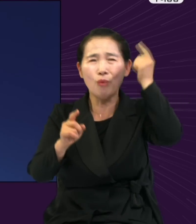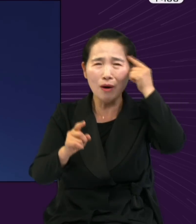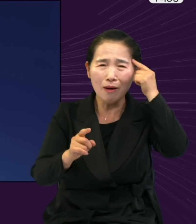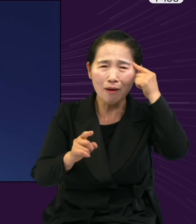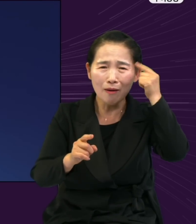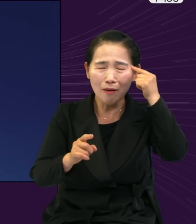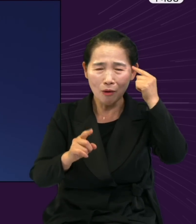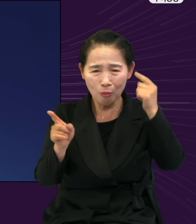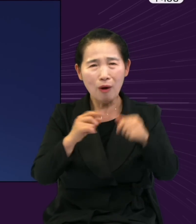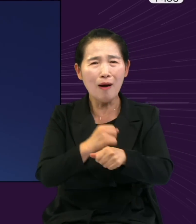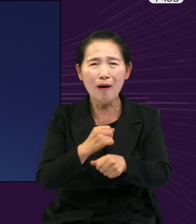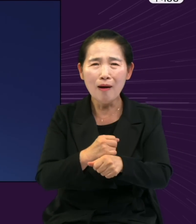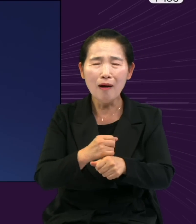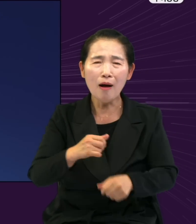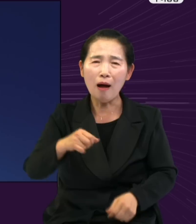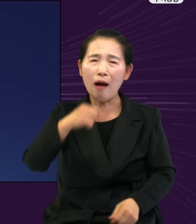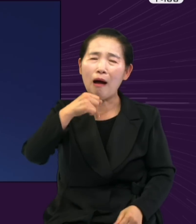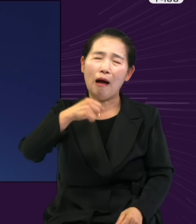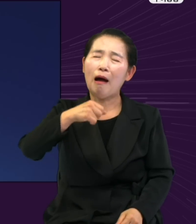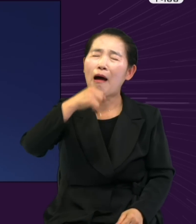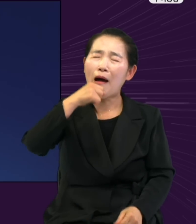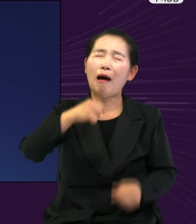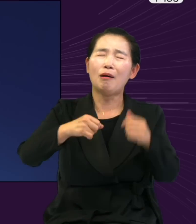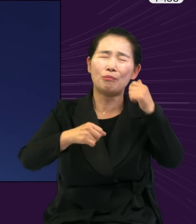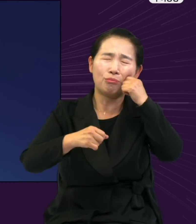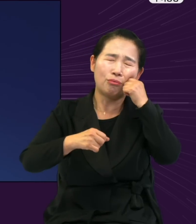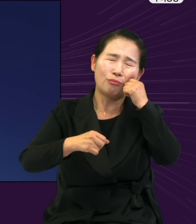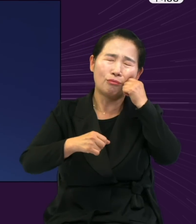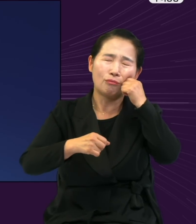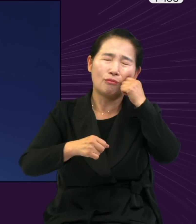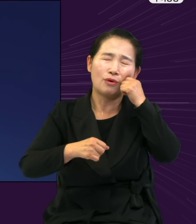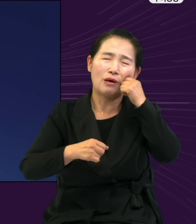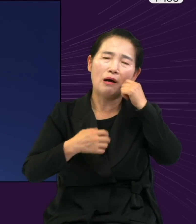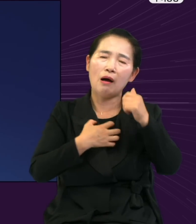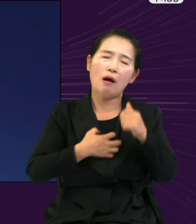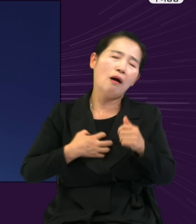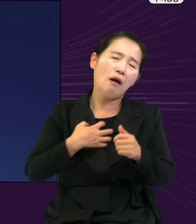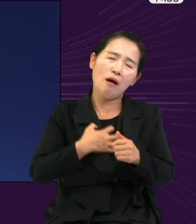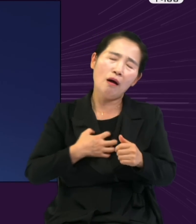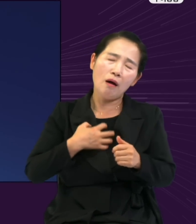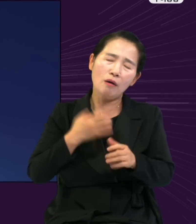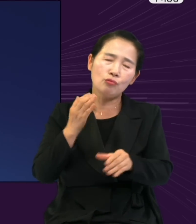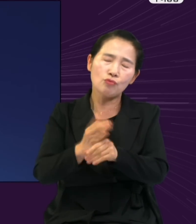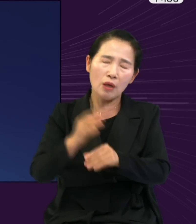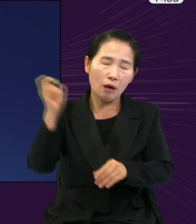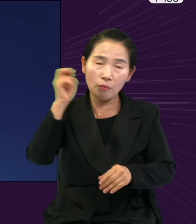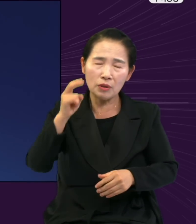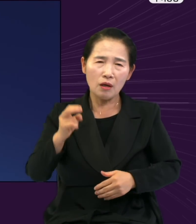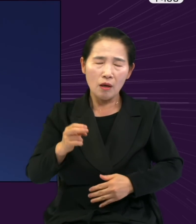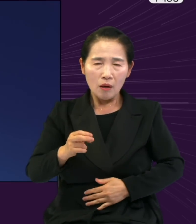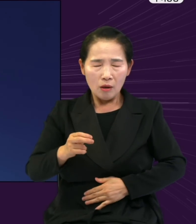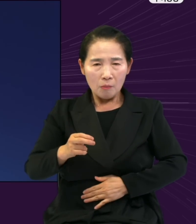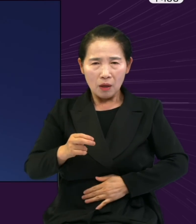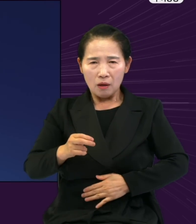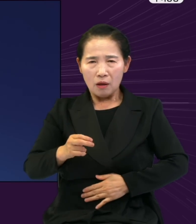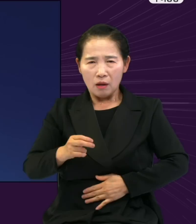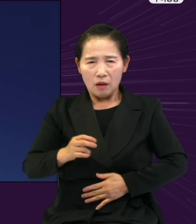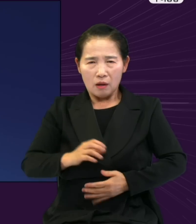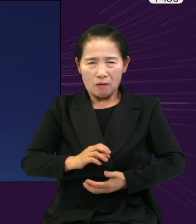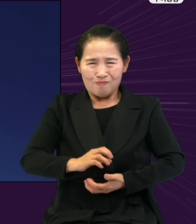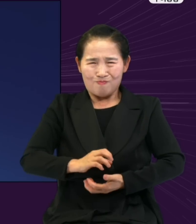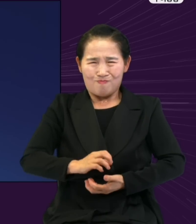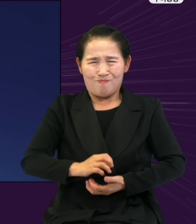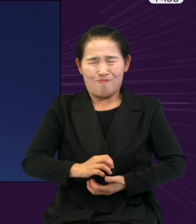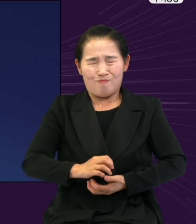아무것도 먹지 않고 꾹꾹 버티고 있는 그 순간에 제 배가 뭉치기 시작했어요. 왜냐면 제 태중에 4개월 된